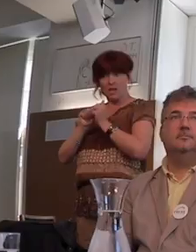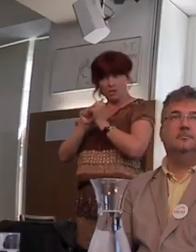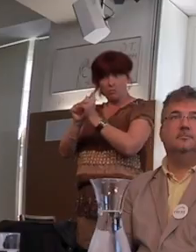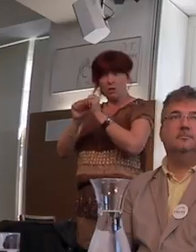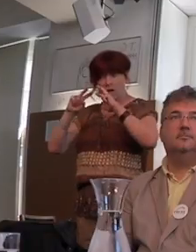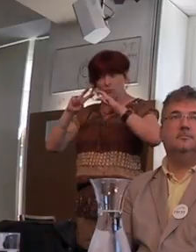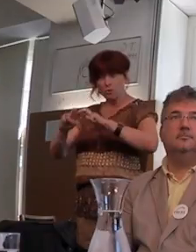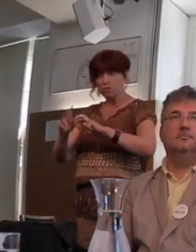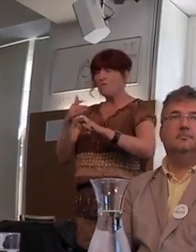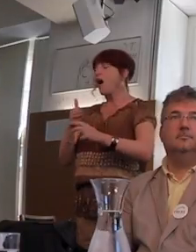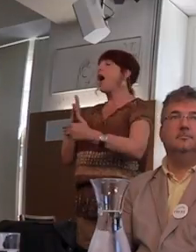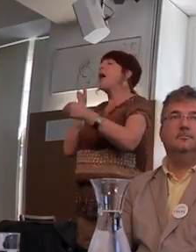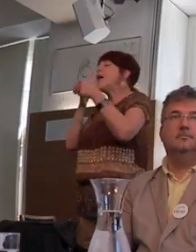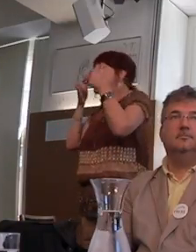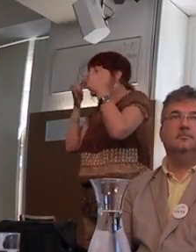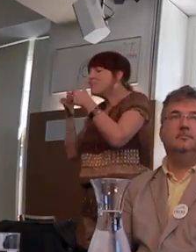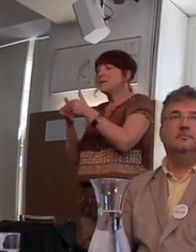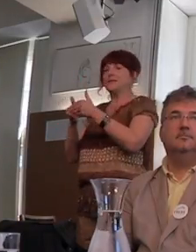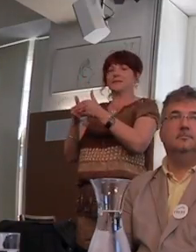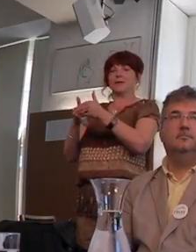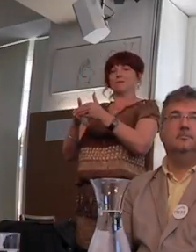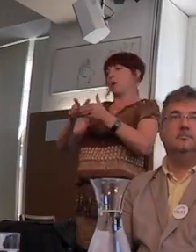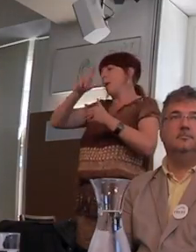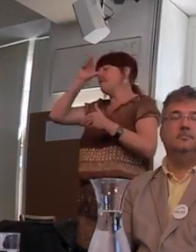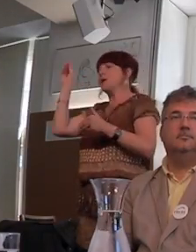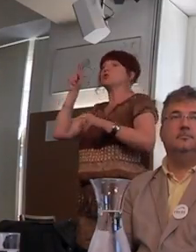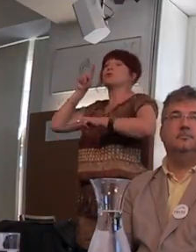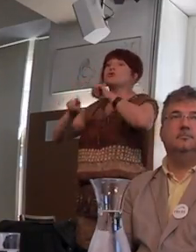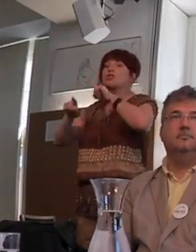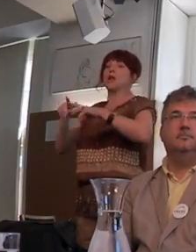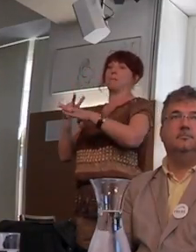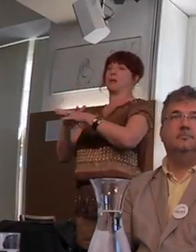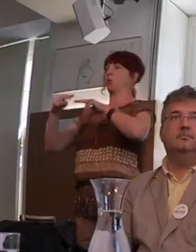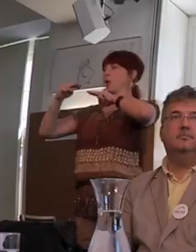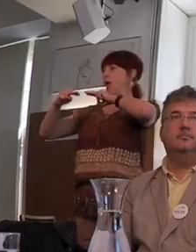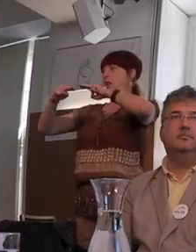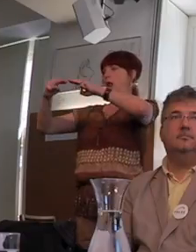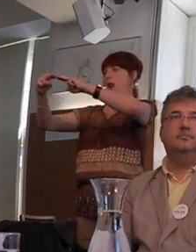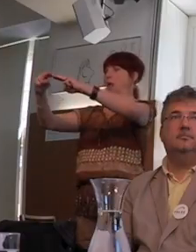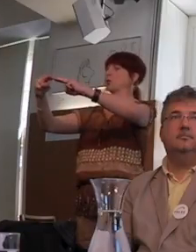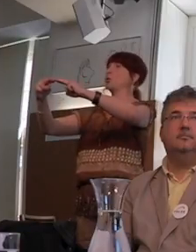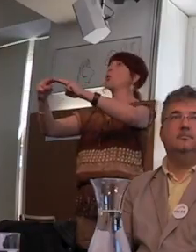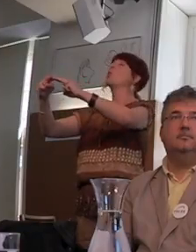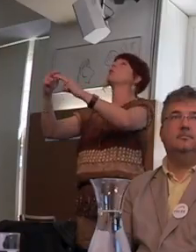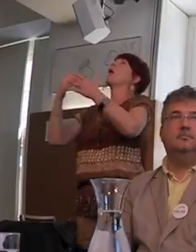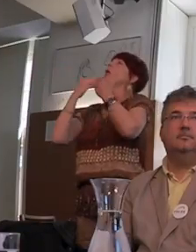intensiv, direkt mit Menschen mit unterschiedlichen Behinderungen zusammengekommen und habe zum Glück